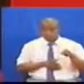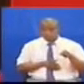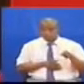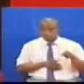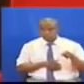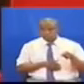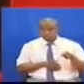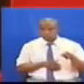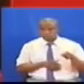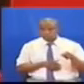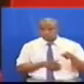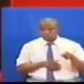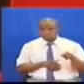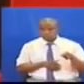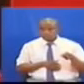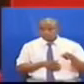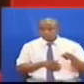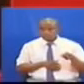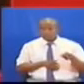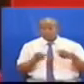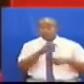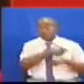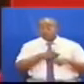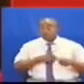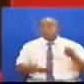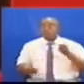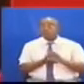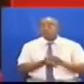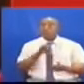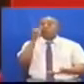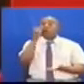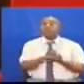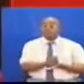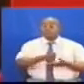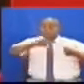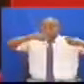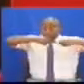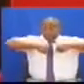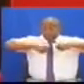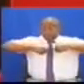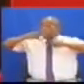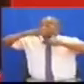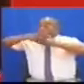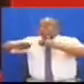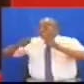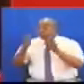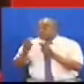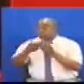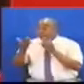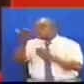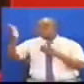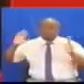katika uongozi. Kuwa kama ni wewe. Rais Magufuli ameamua kuwa yeye kama yeye kuliongoza taifa letu hili kipindi